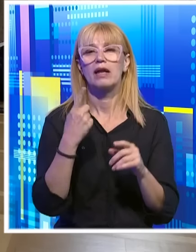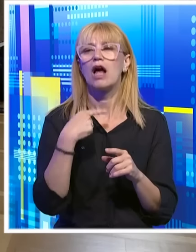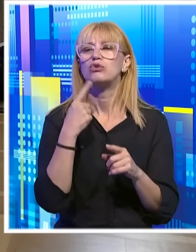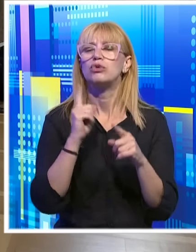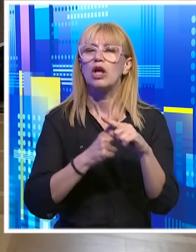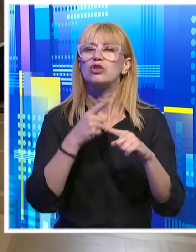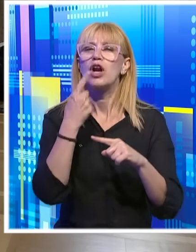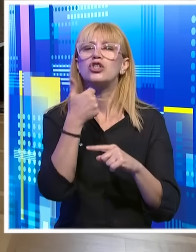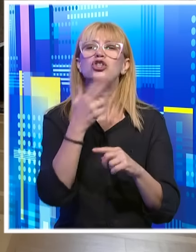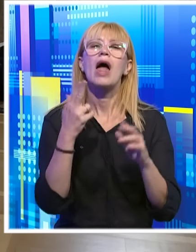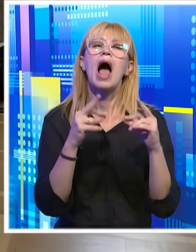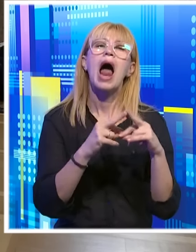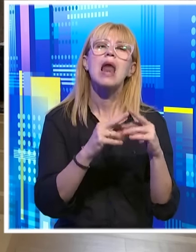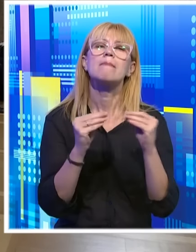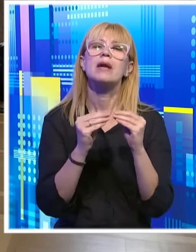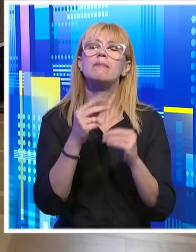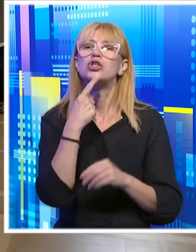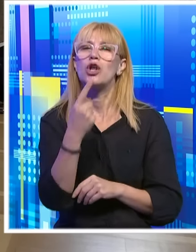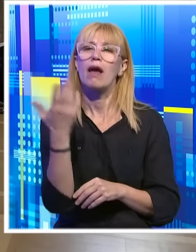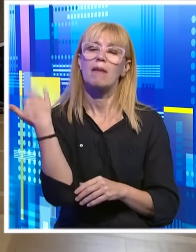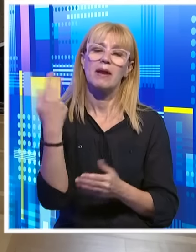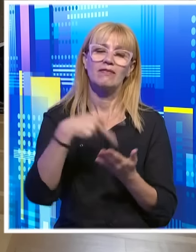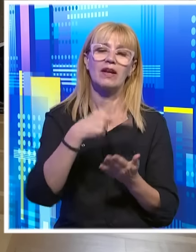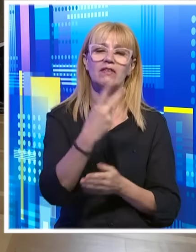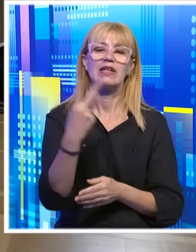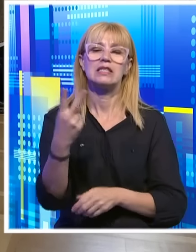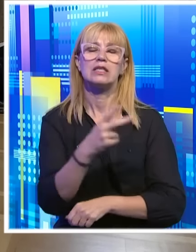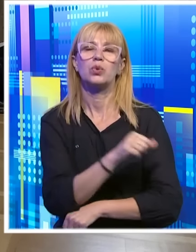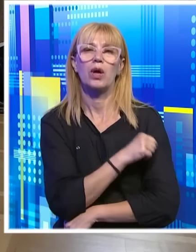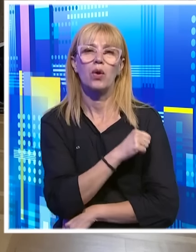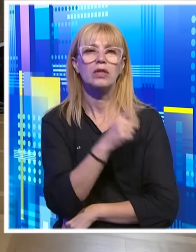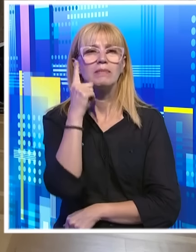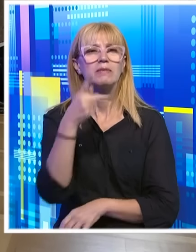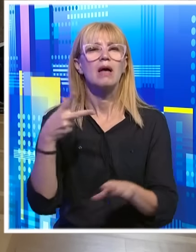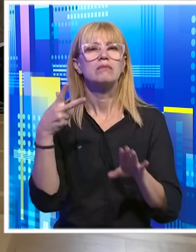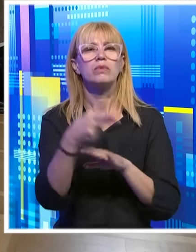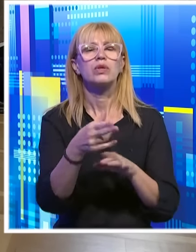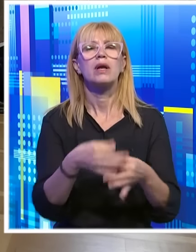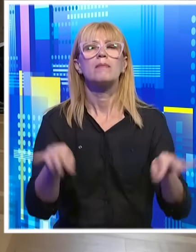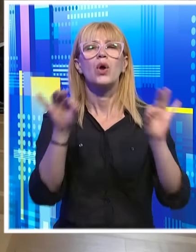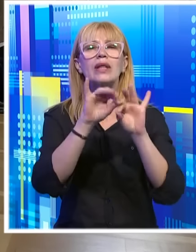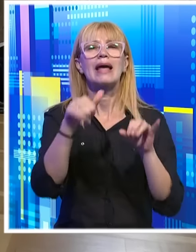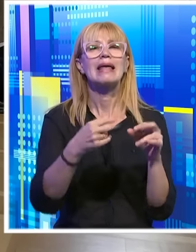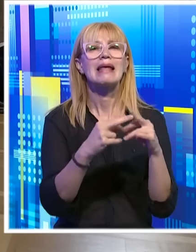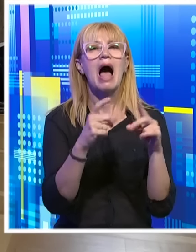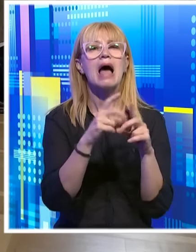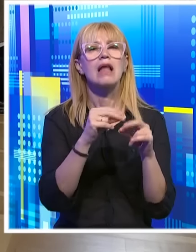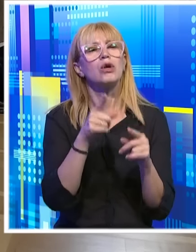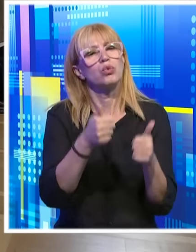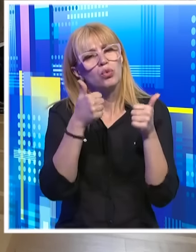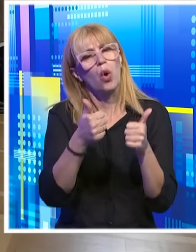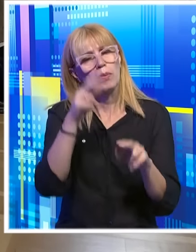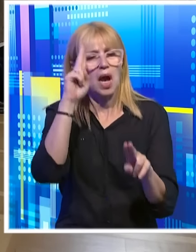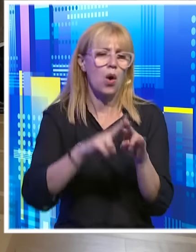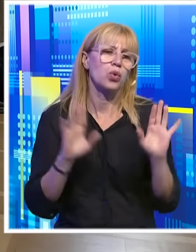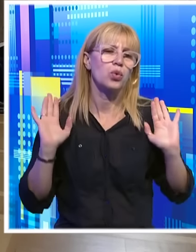od 2022. Mislim da je ukidanje projekta Jadra odluka koja je ispravna i govori o tome